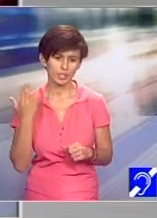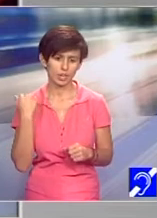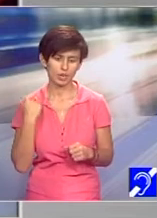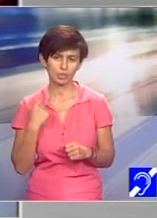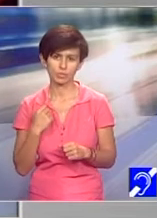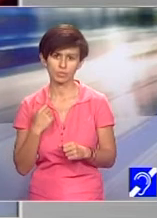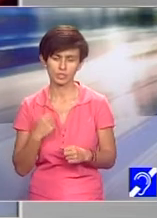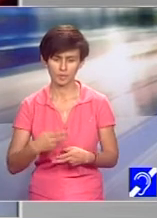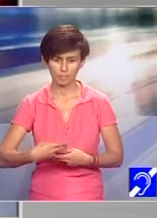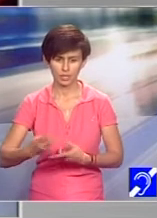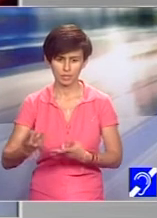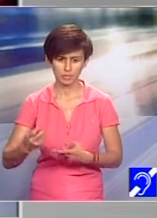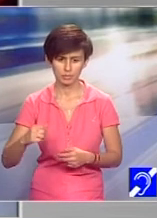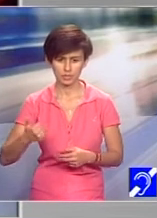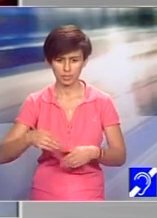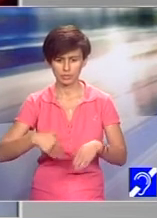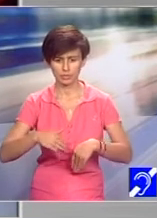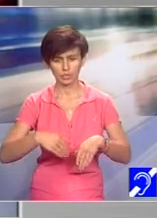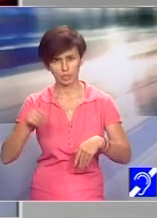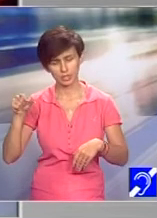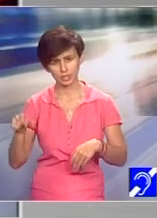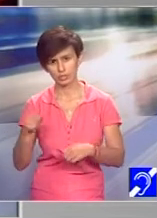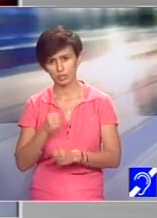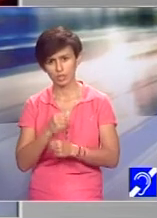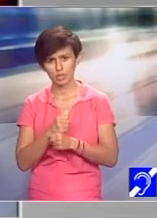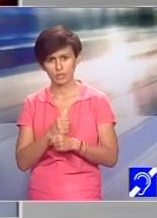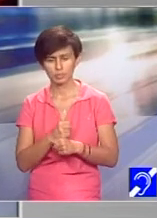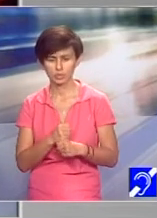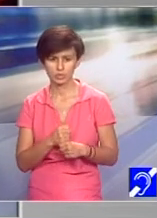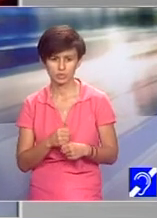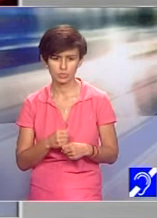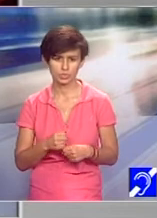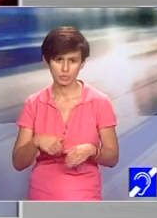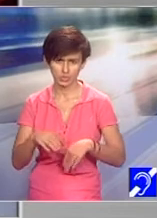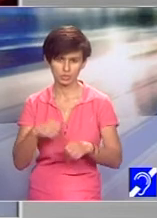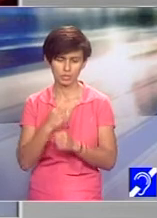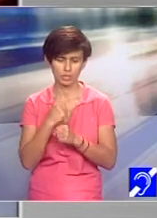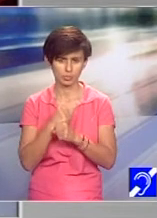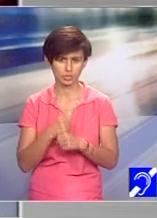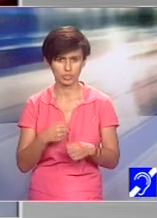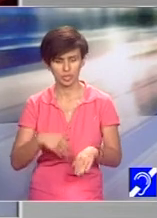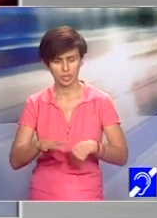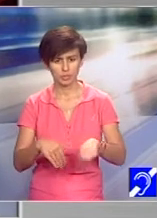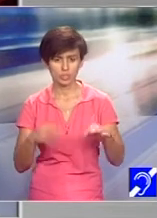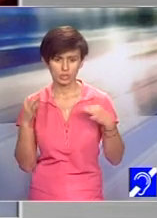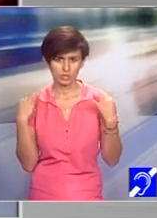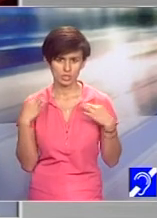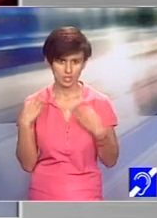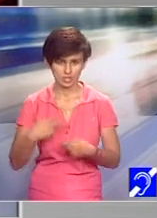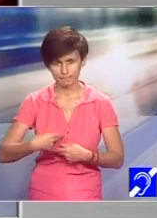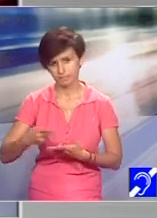înaintate oficial primului ministru, ministrului muncii și ministrului sănătății. Le vom mai înainta o